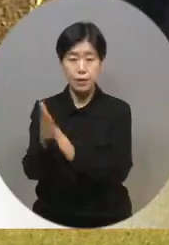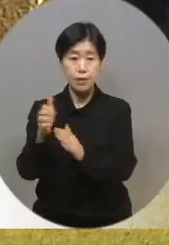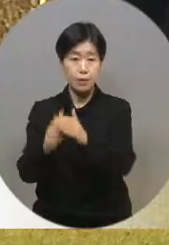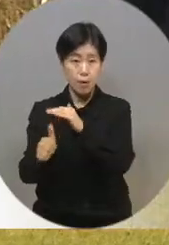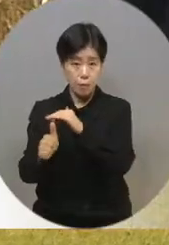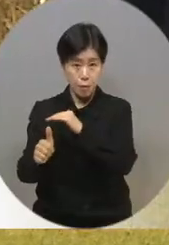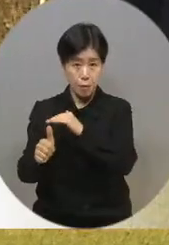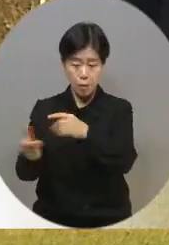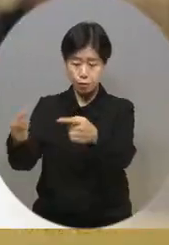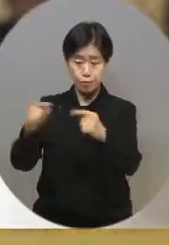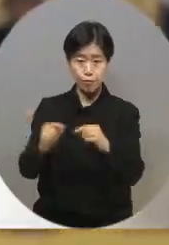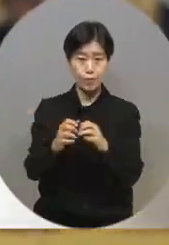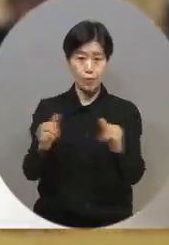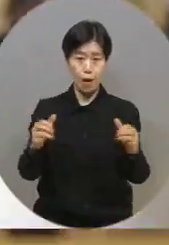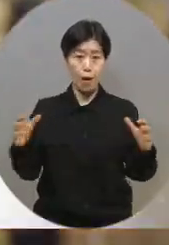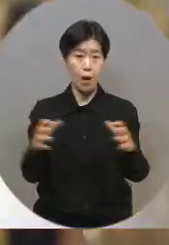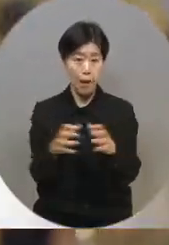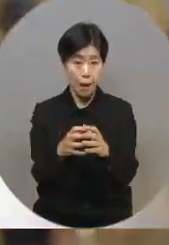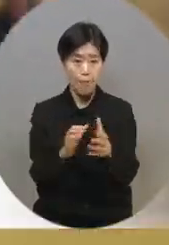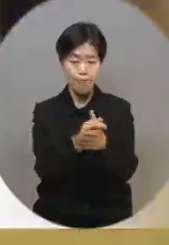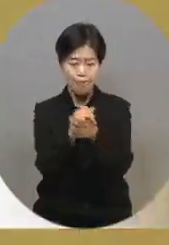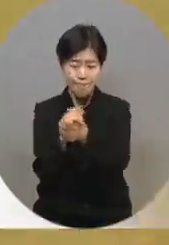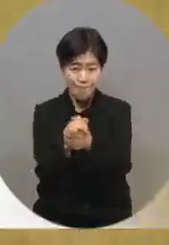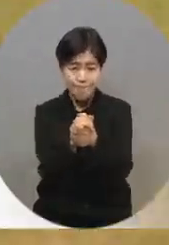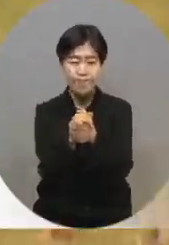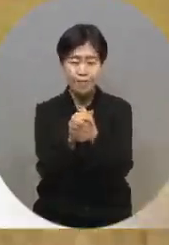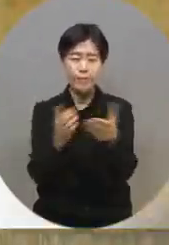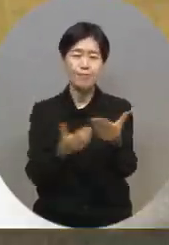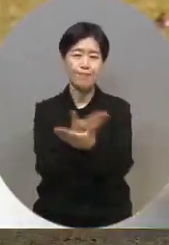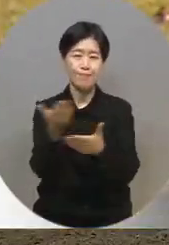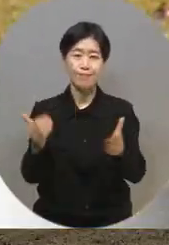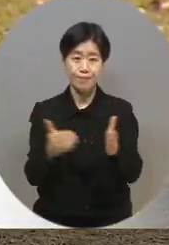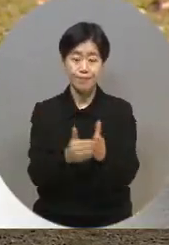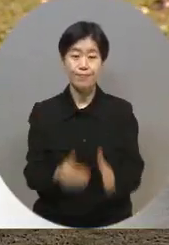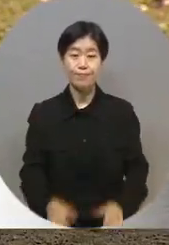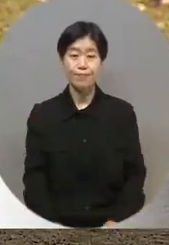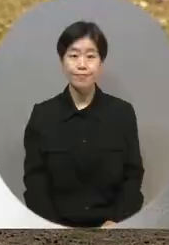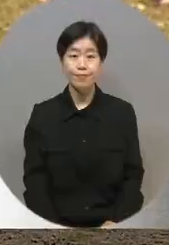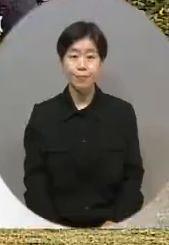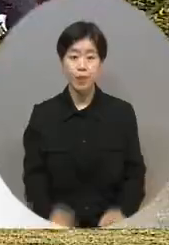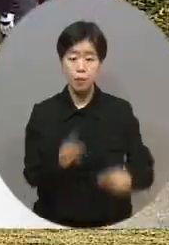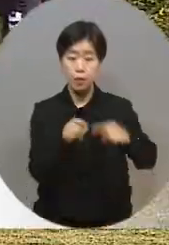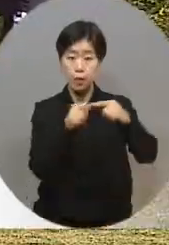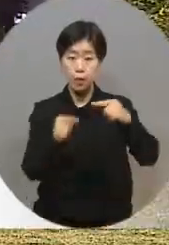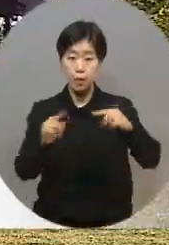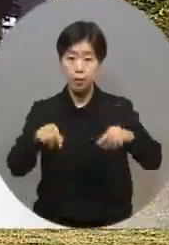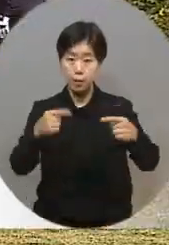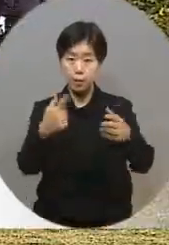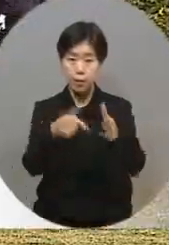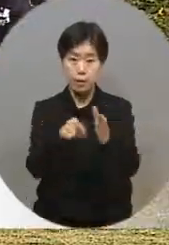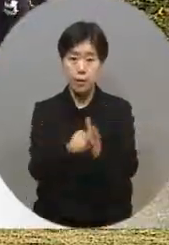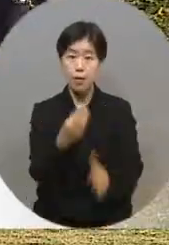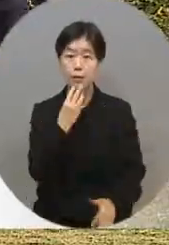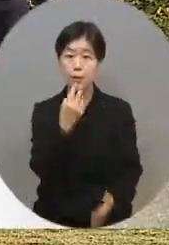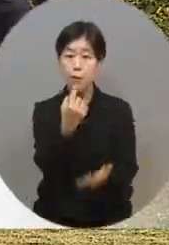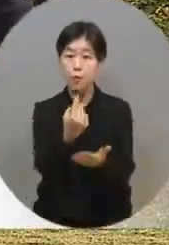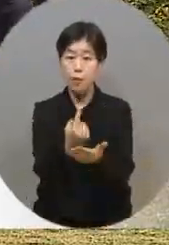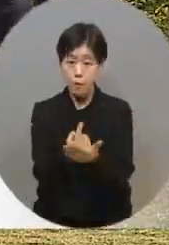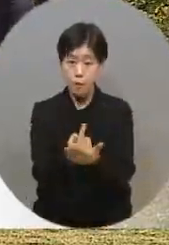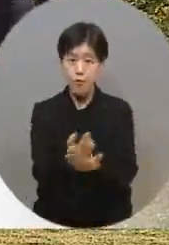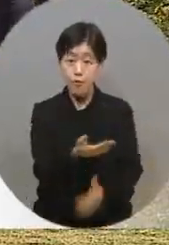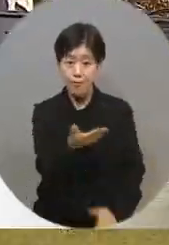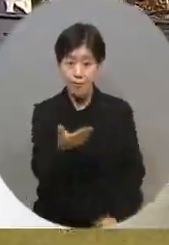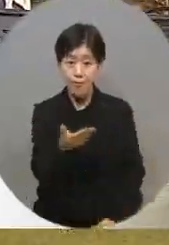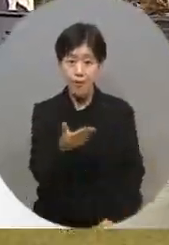우수한 선수들의 출전으로 화합과 교류의 장을 이루었습니다. 대회 참가를 위해 서울을 방문한 해외 선수들은